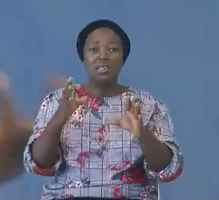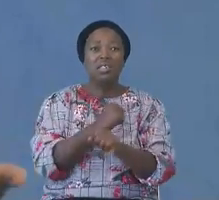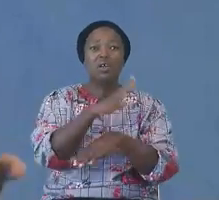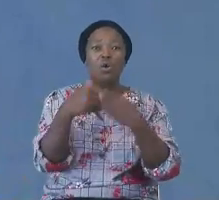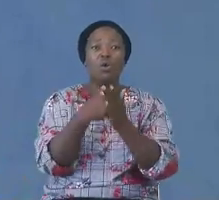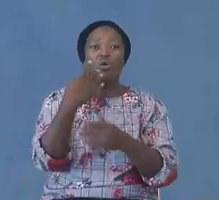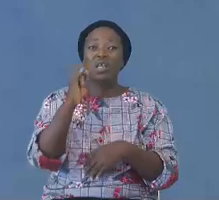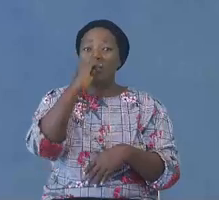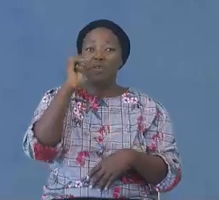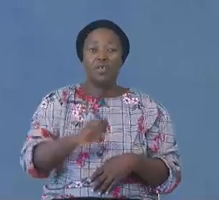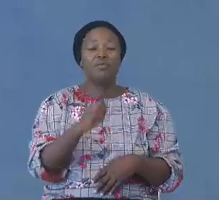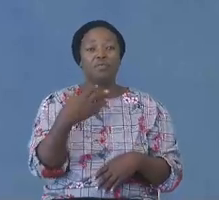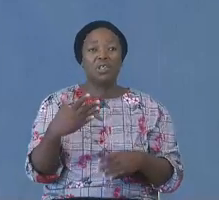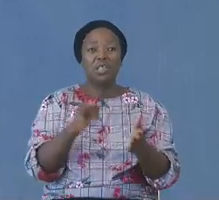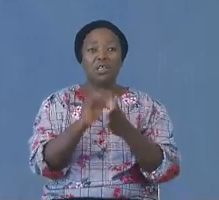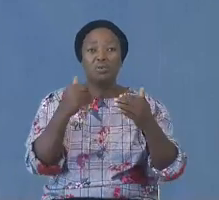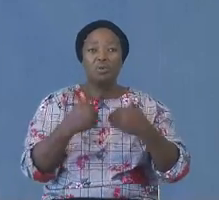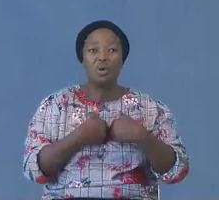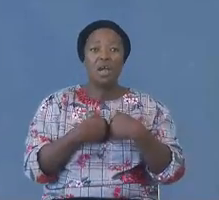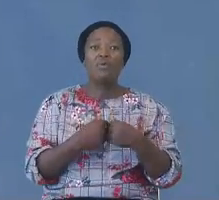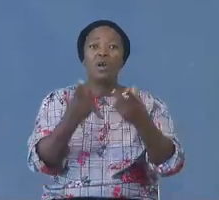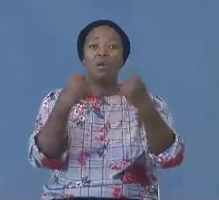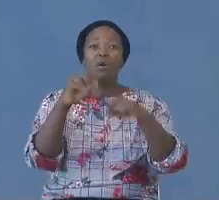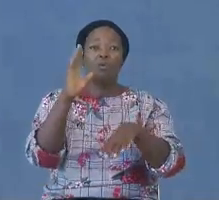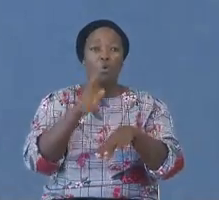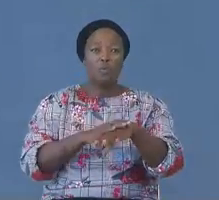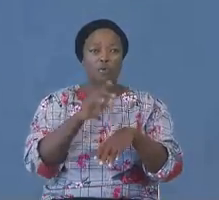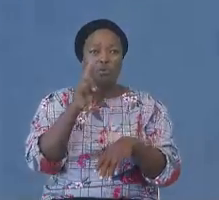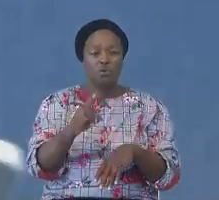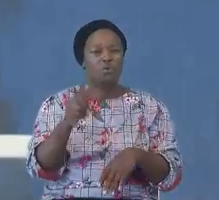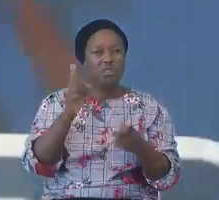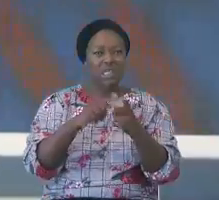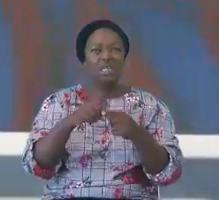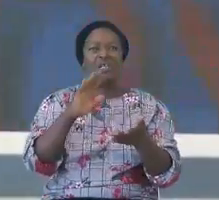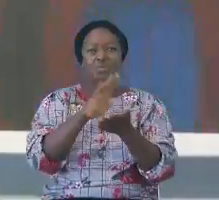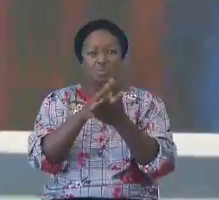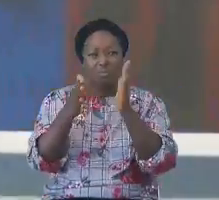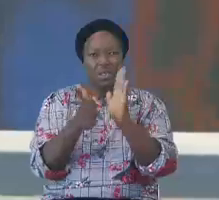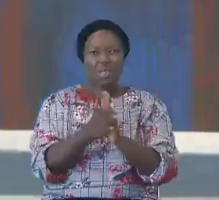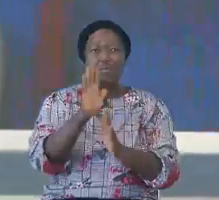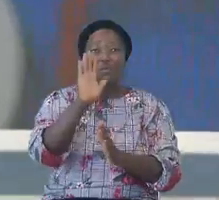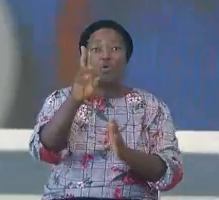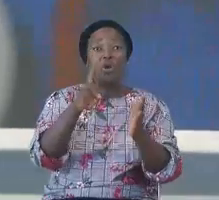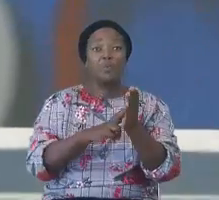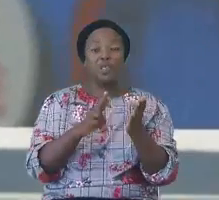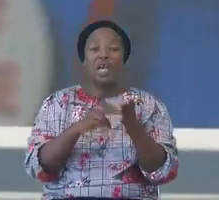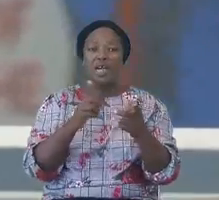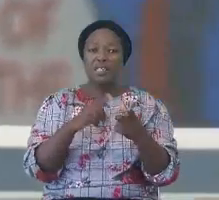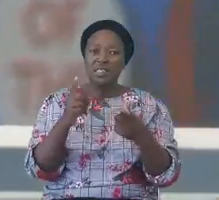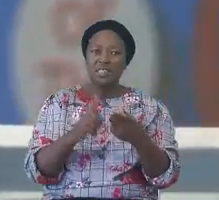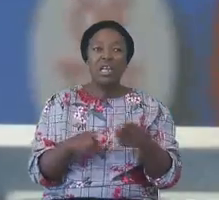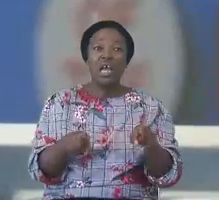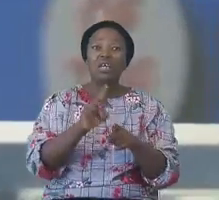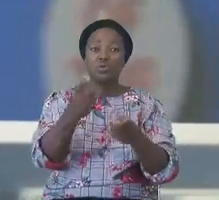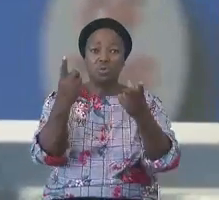tes châtiments, et prendre toutes tes hontes, et porter toutes les mauvaises choses que